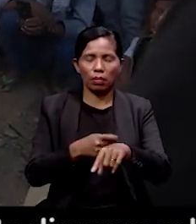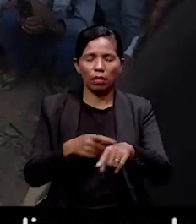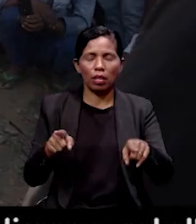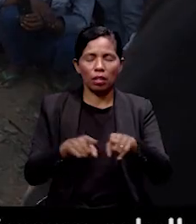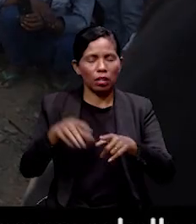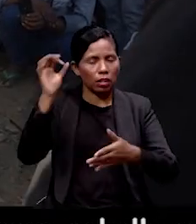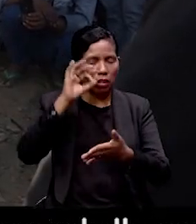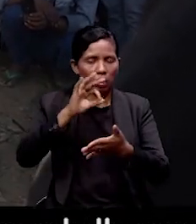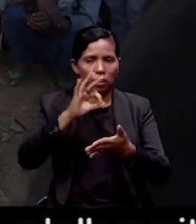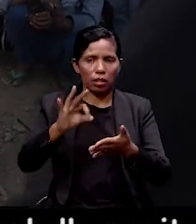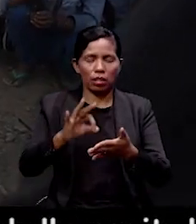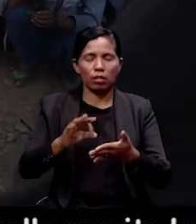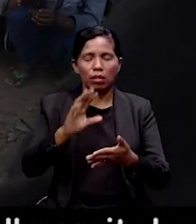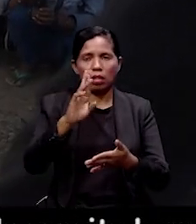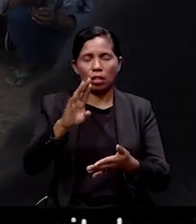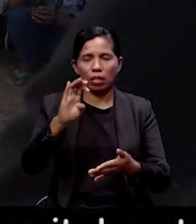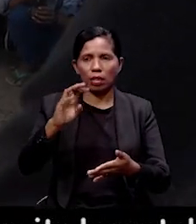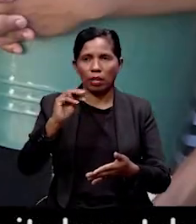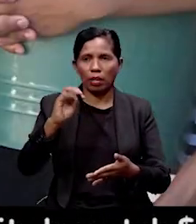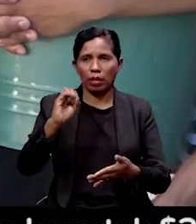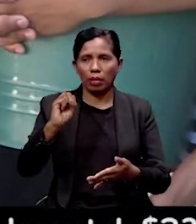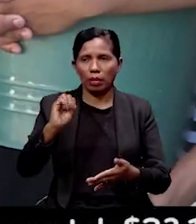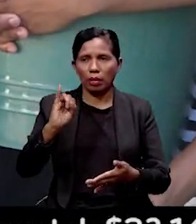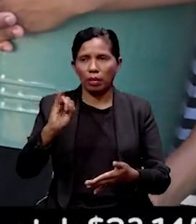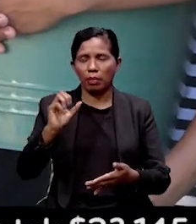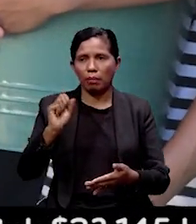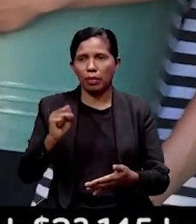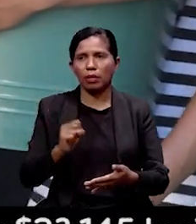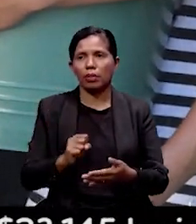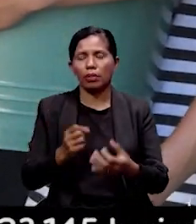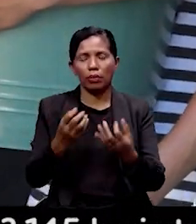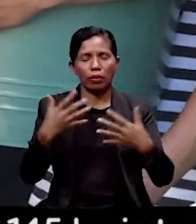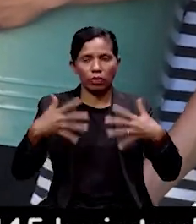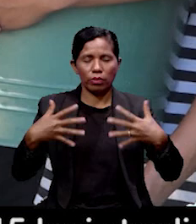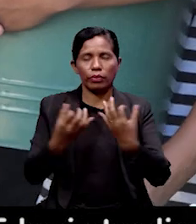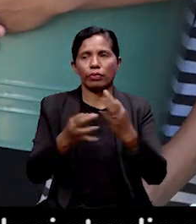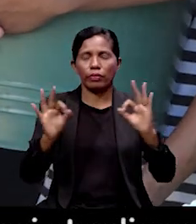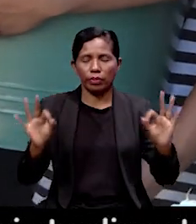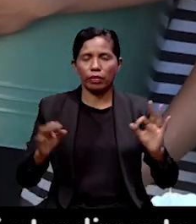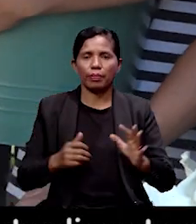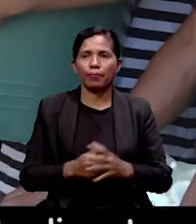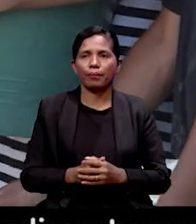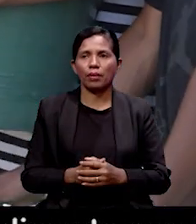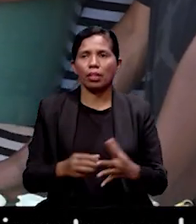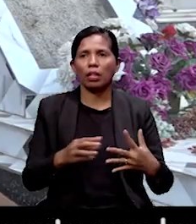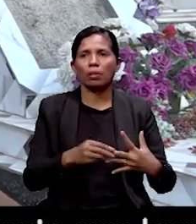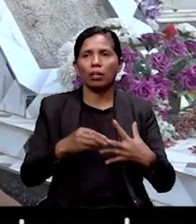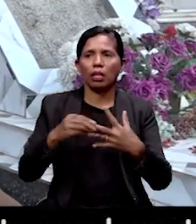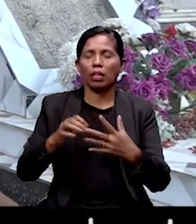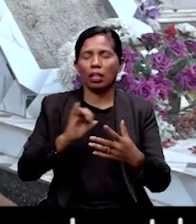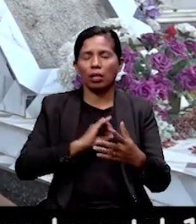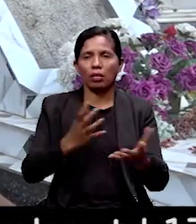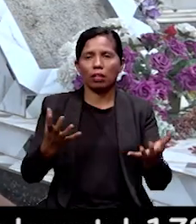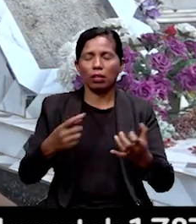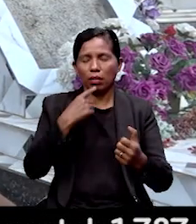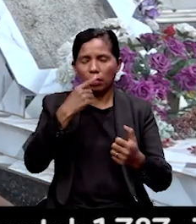zona remis metinaru itu funhut i liu karaka salian